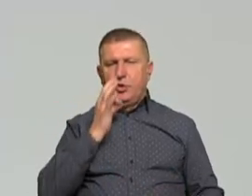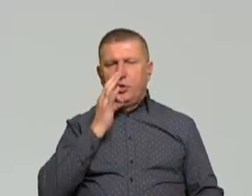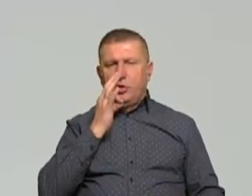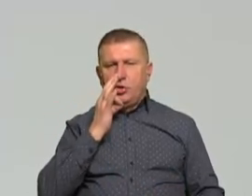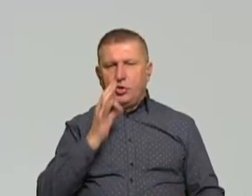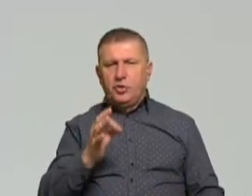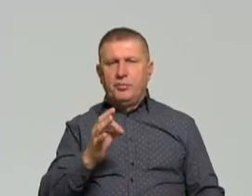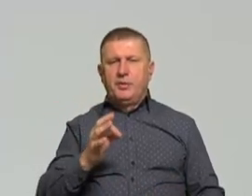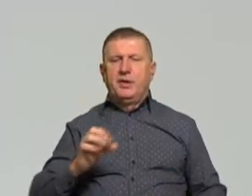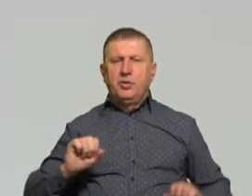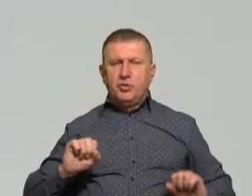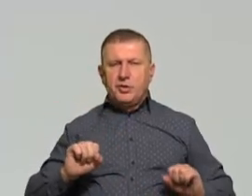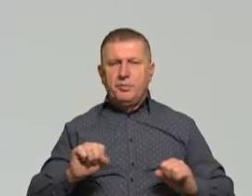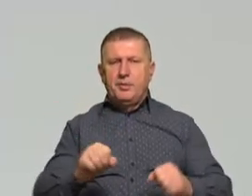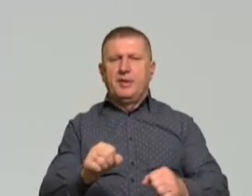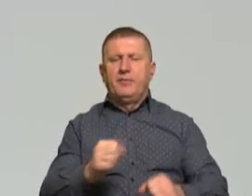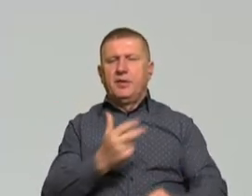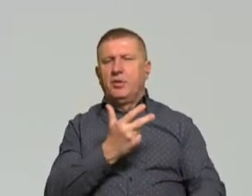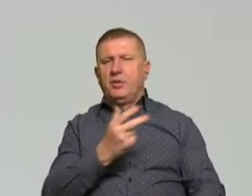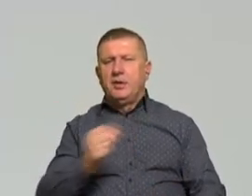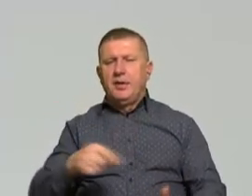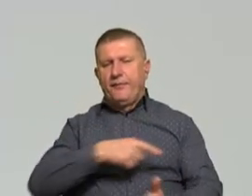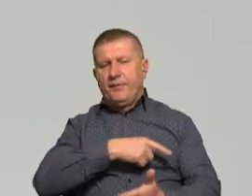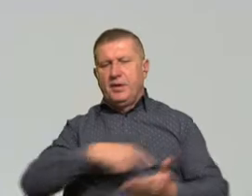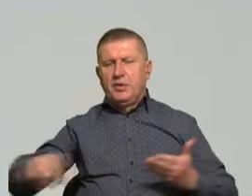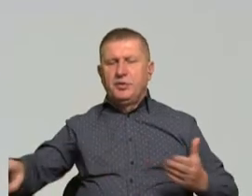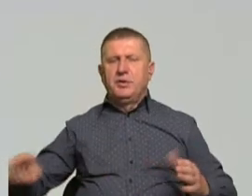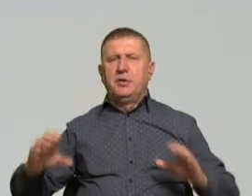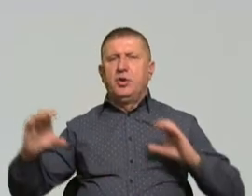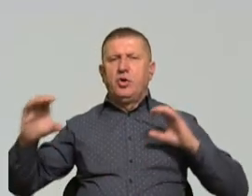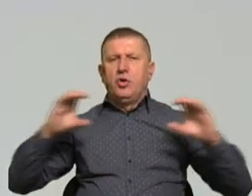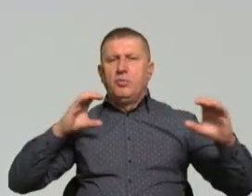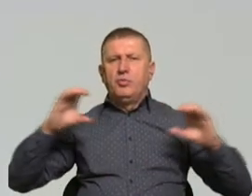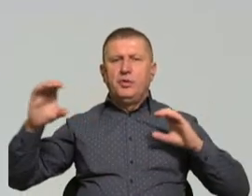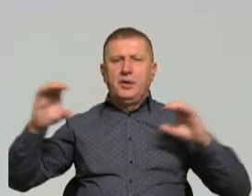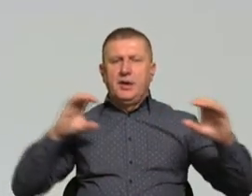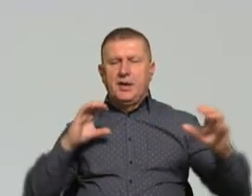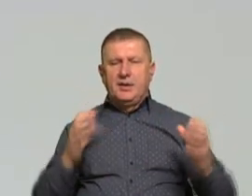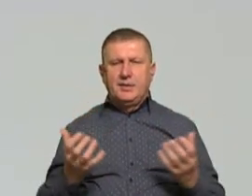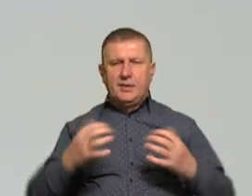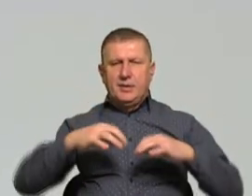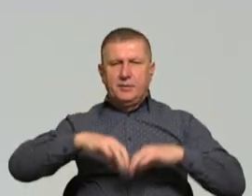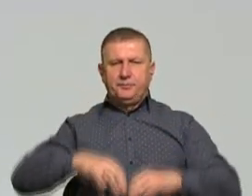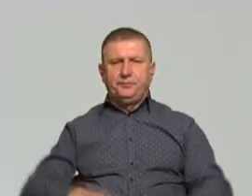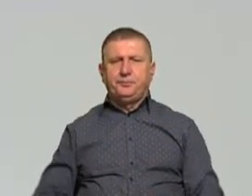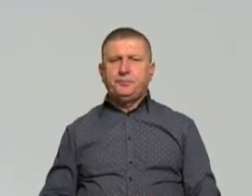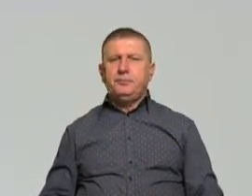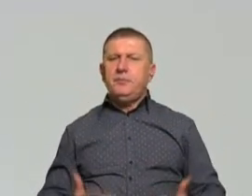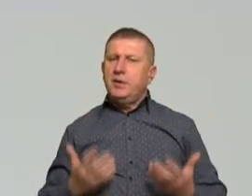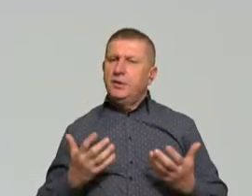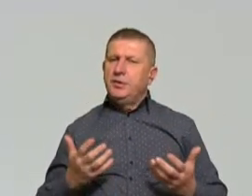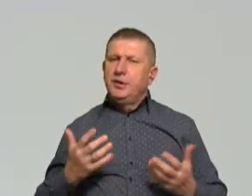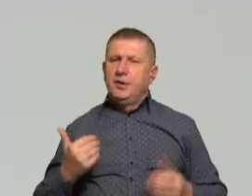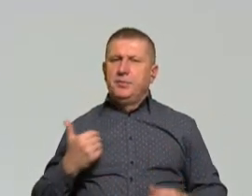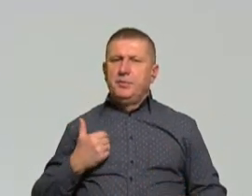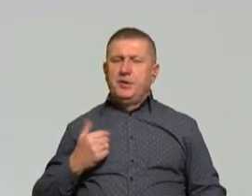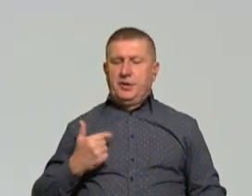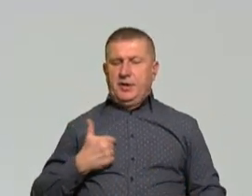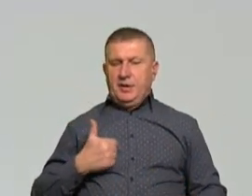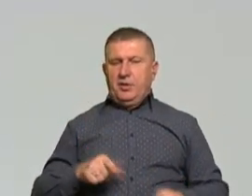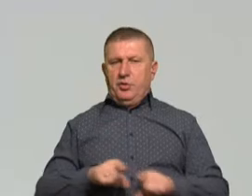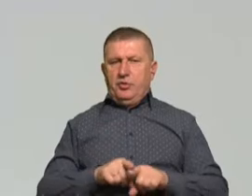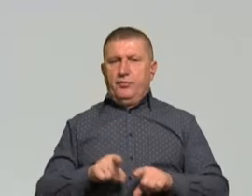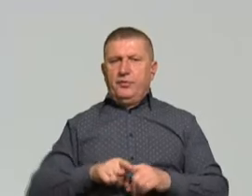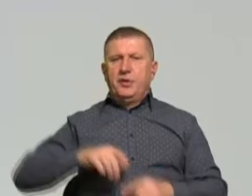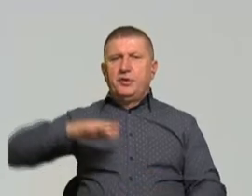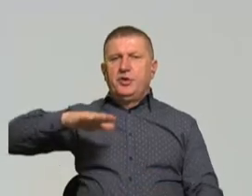skutecznego, niewykluczającego transportu i komunikacji zbiorowej. Chcielibyście, tak jak ja zresztą, aby